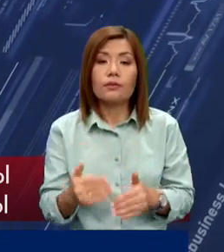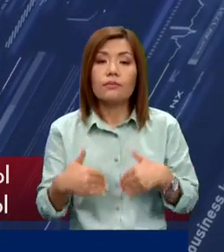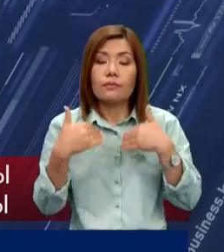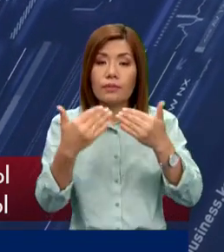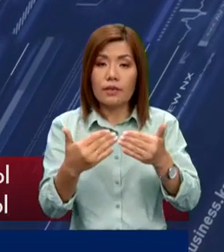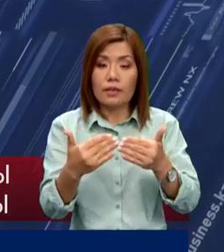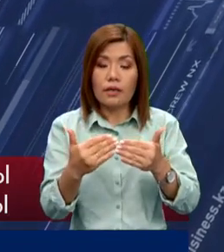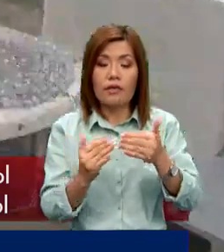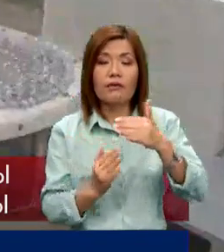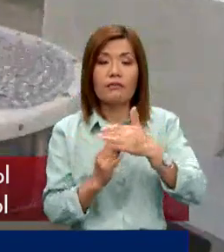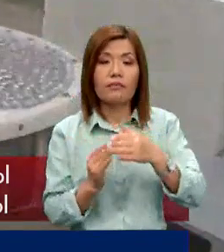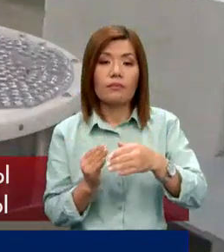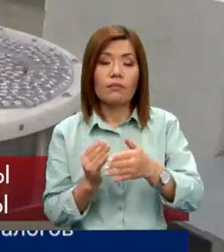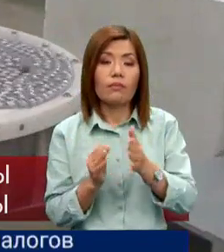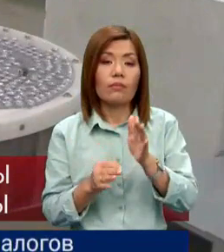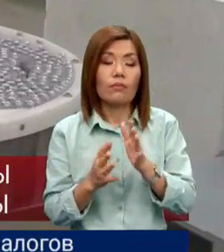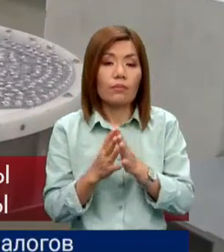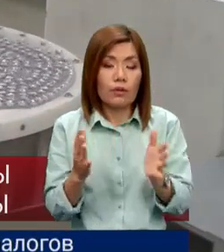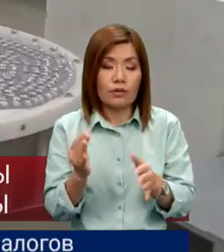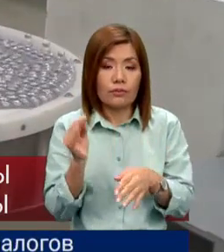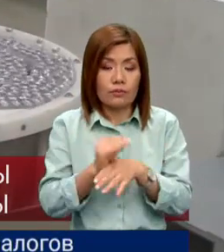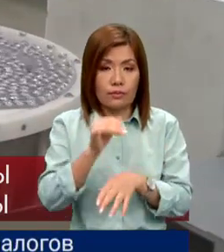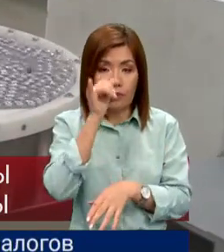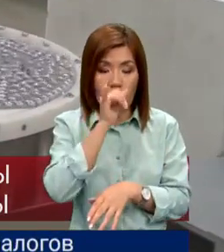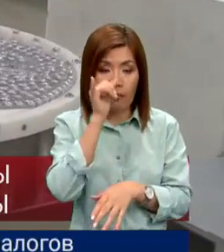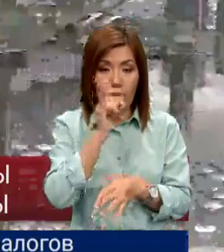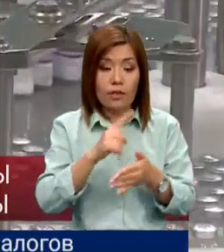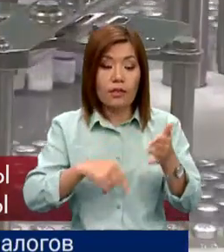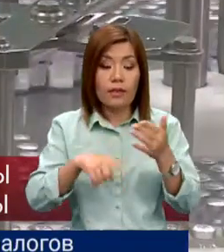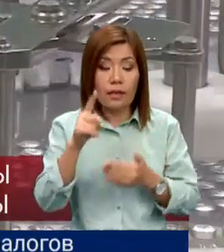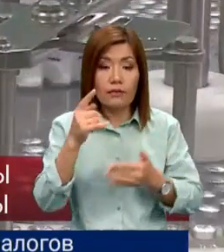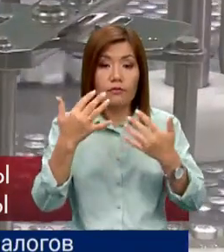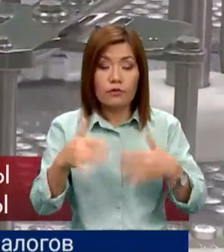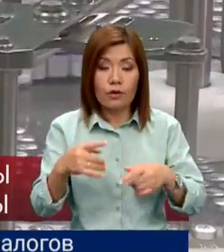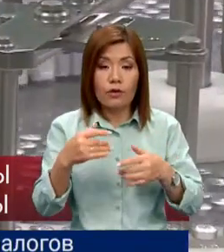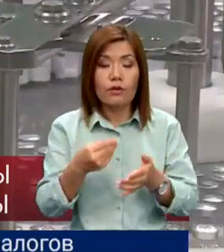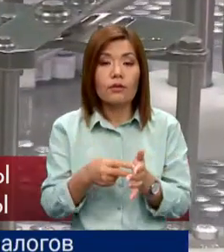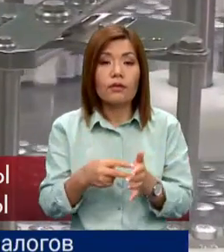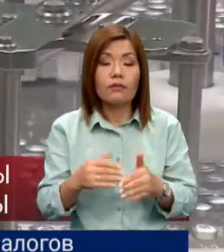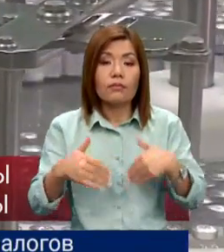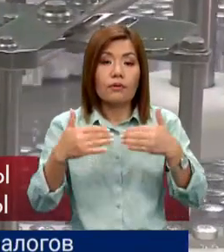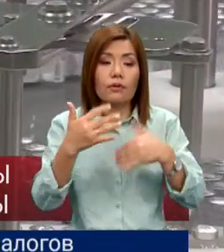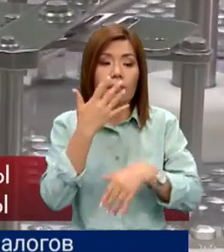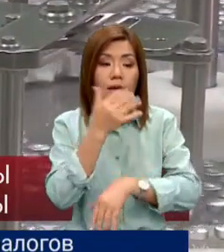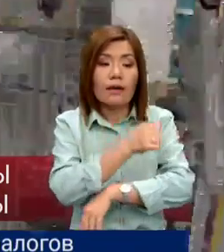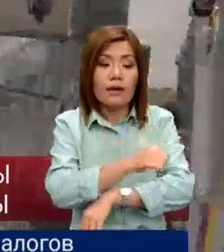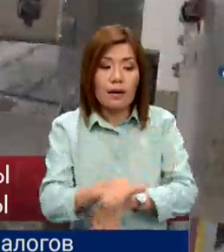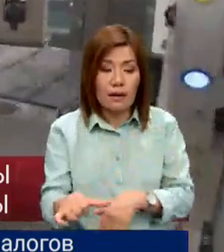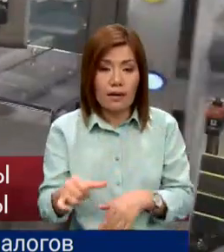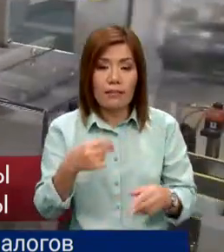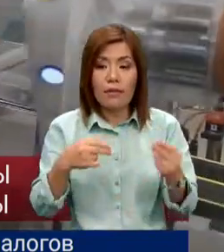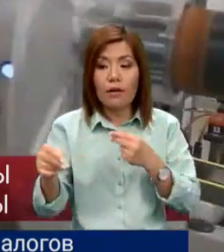шекті бағадан асырылмайды. Отандық өндірушілердің тауарлары таңбалаудан кейін шарықтап кетсе, шетелдік дәрі-дәрмектерді алатындар